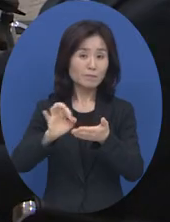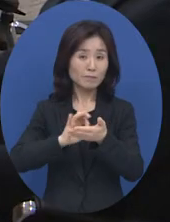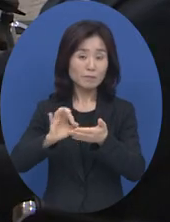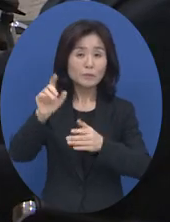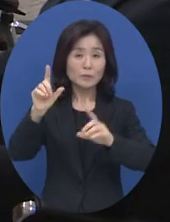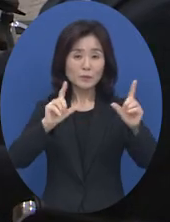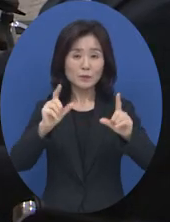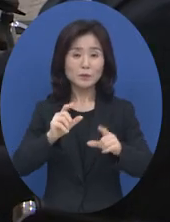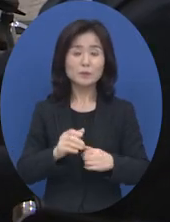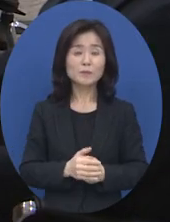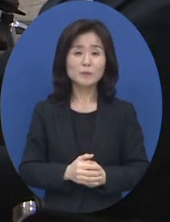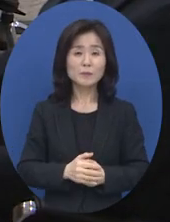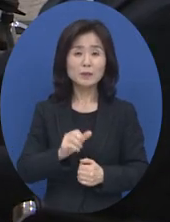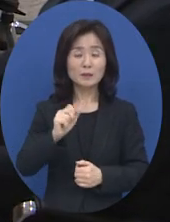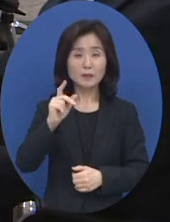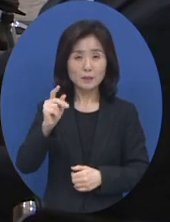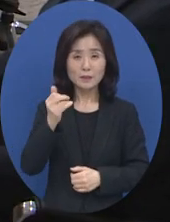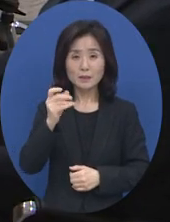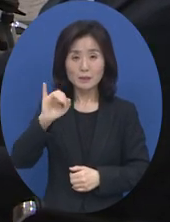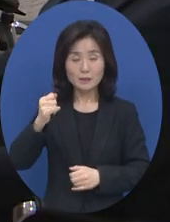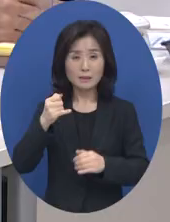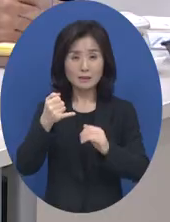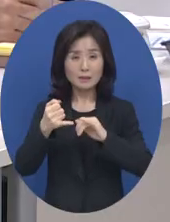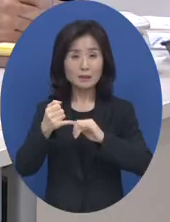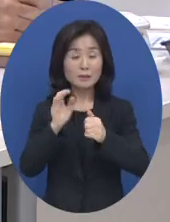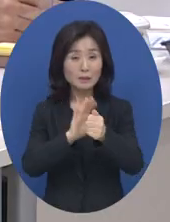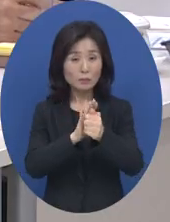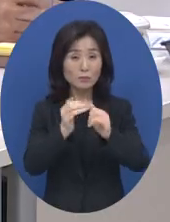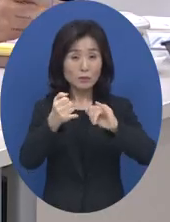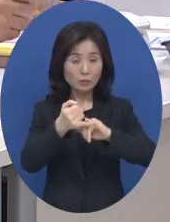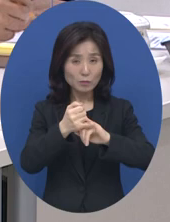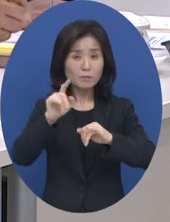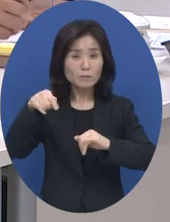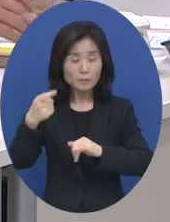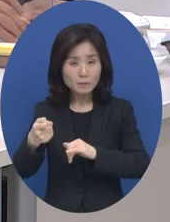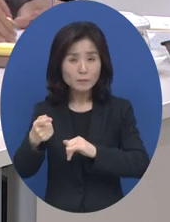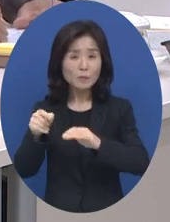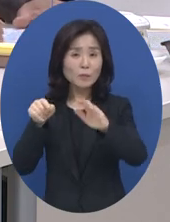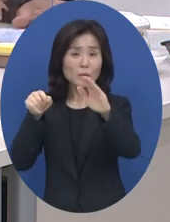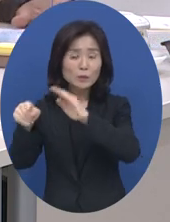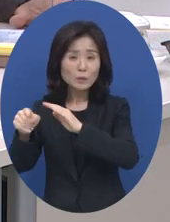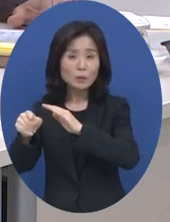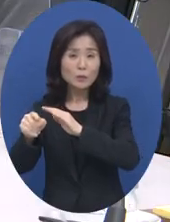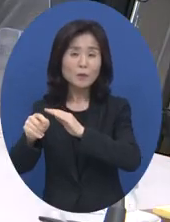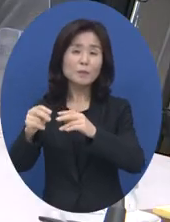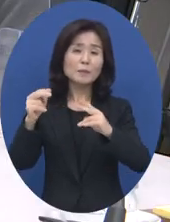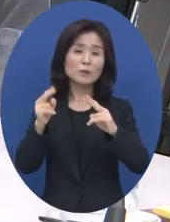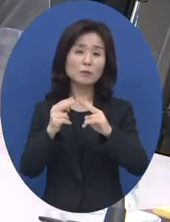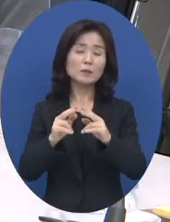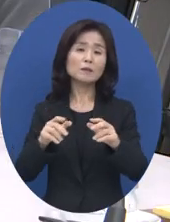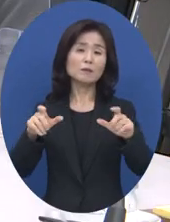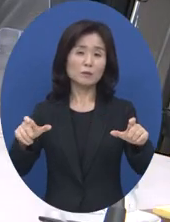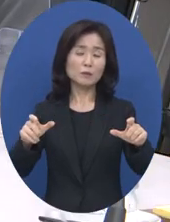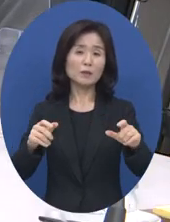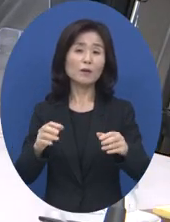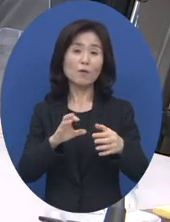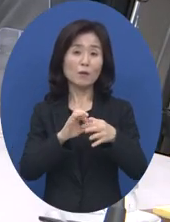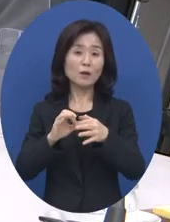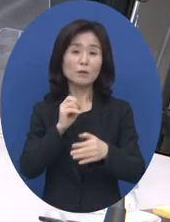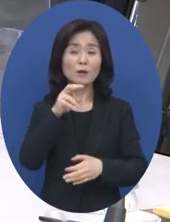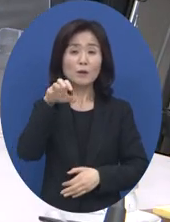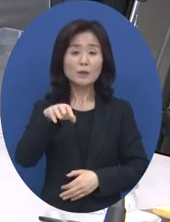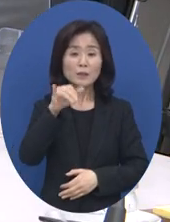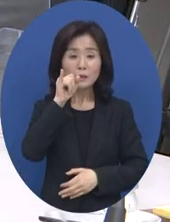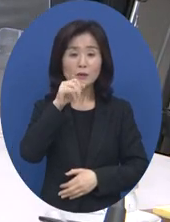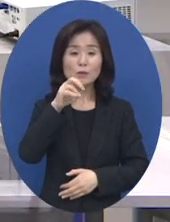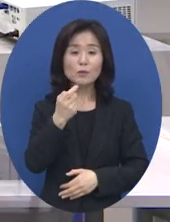SK 하이닉스 지원 약속에 이어 다음 행선지도 반도체 클러스터와 연관된 곳, 용인에 위치한 소부장